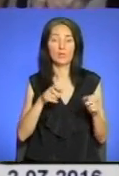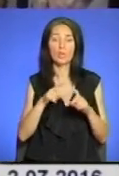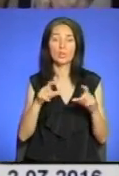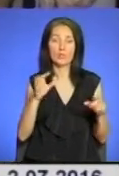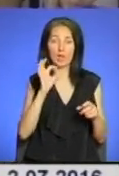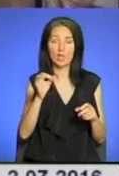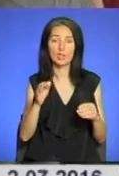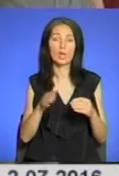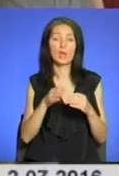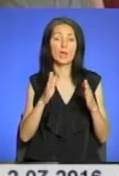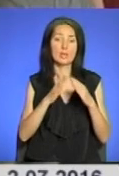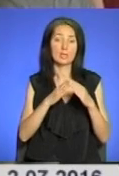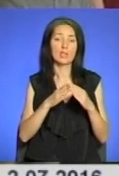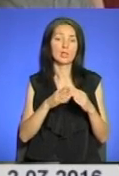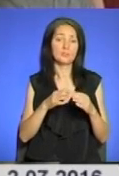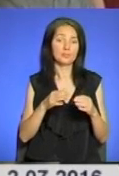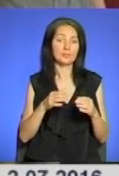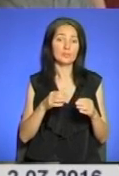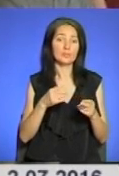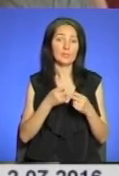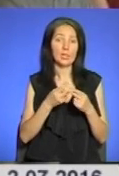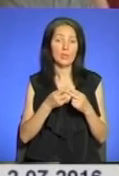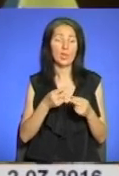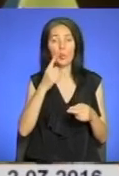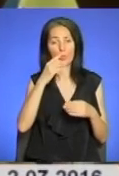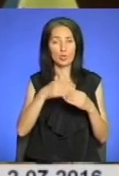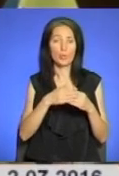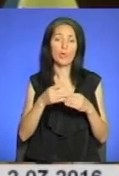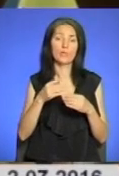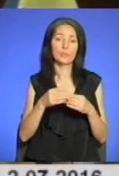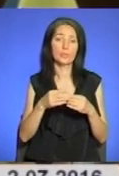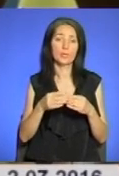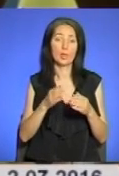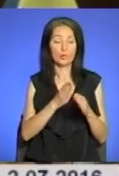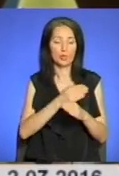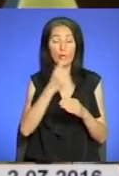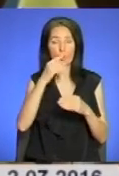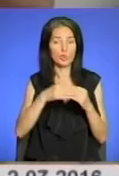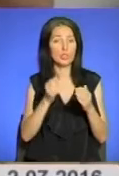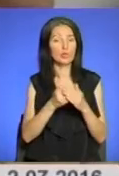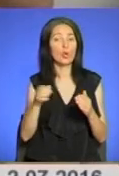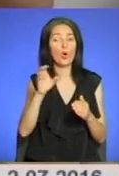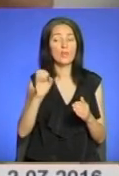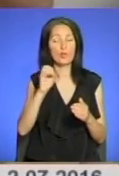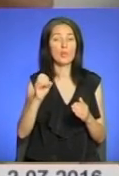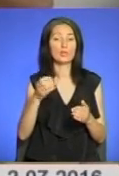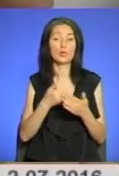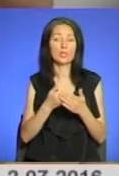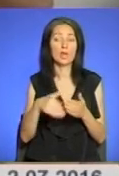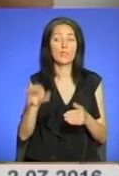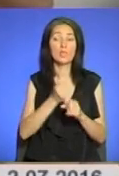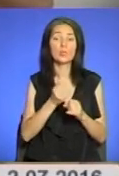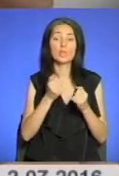відбування покарань України поступово Наближаються до європейського зразка усе робиться для того щоб ув'язнені не